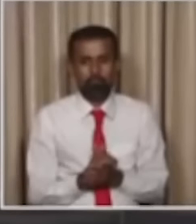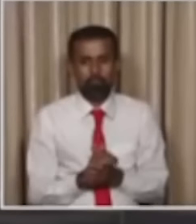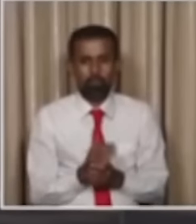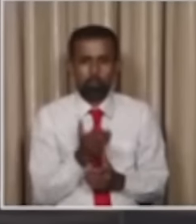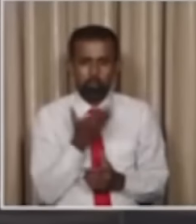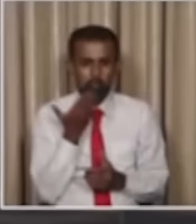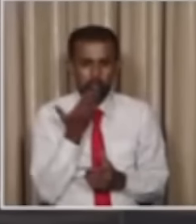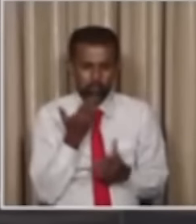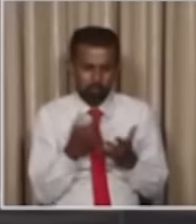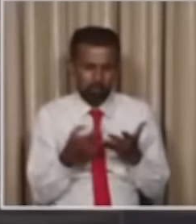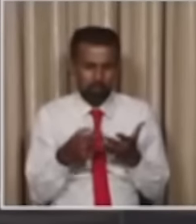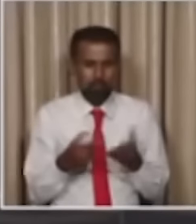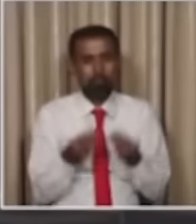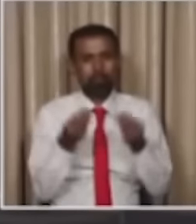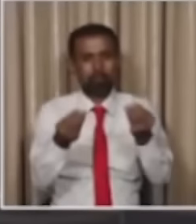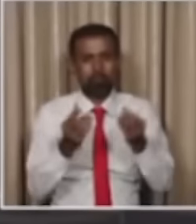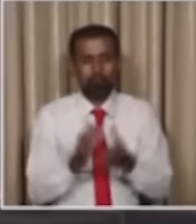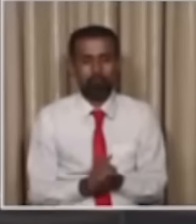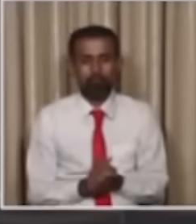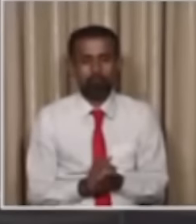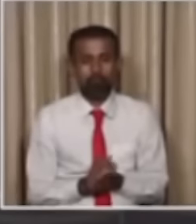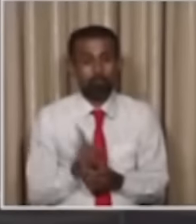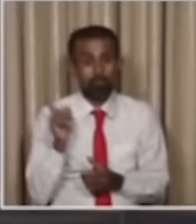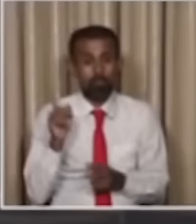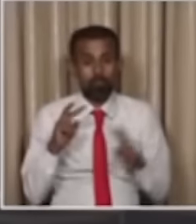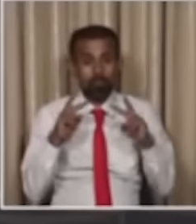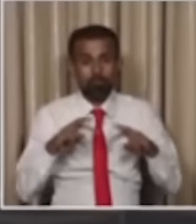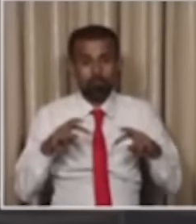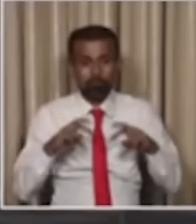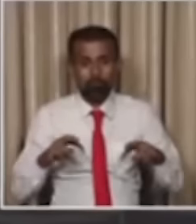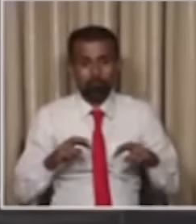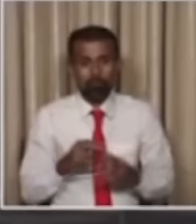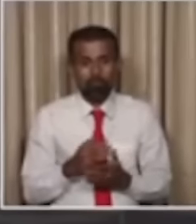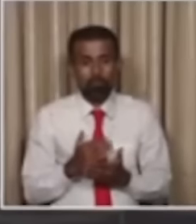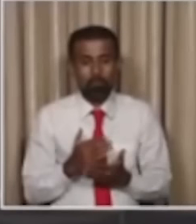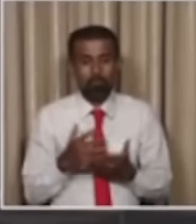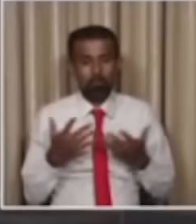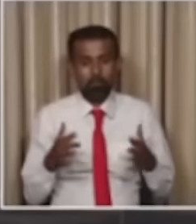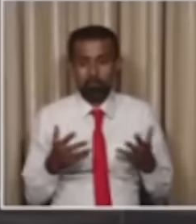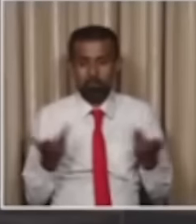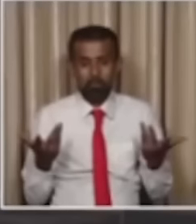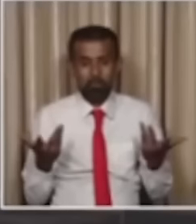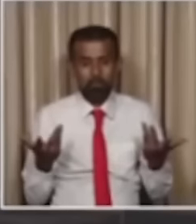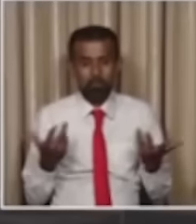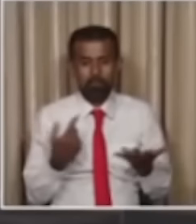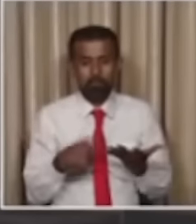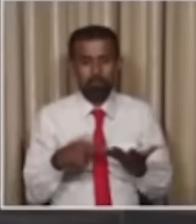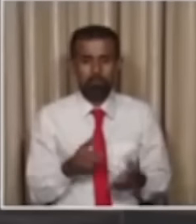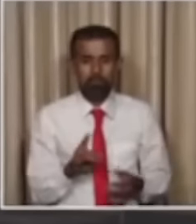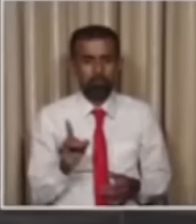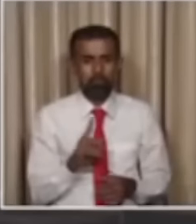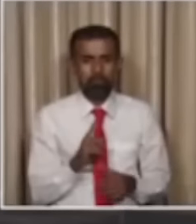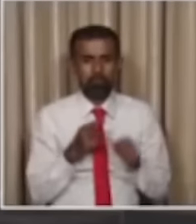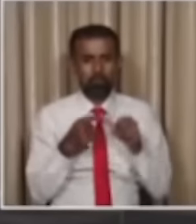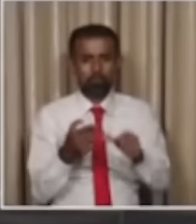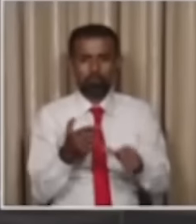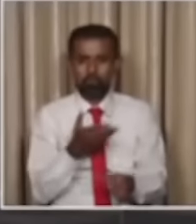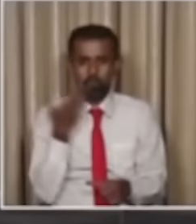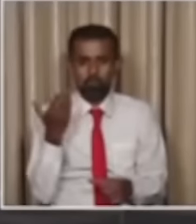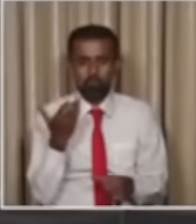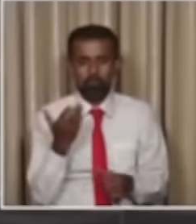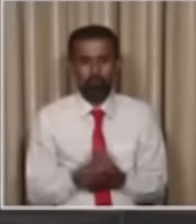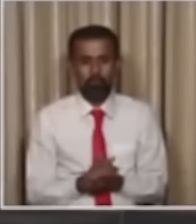ටික මේ දැන් එතන විමර්ශනයට භාජනය වෙලා නැති ඒව මට කෙලින්ම උත්තර දෙන්න පුළුවන්. දැන්